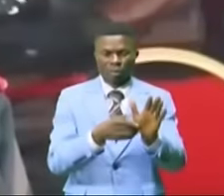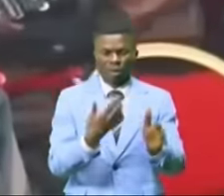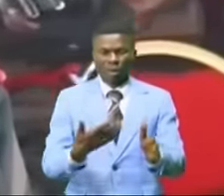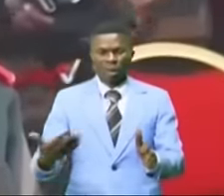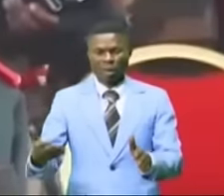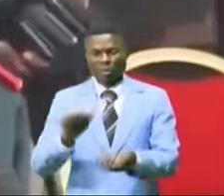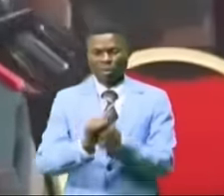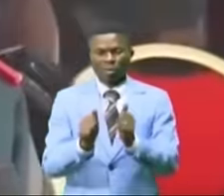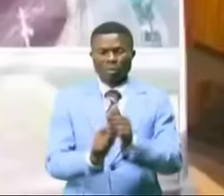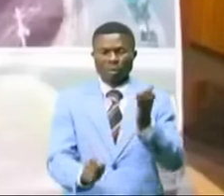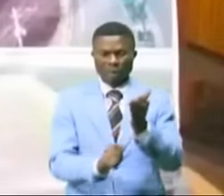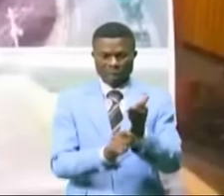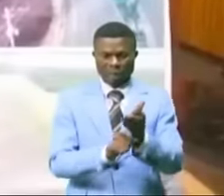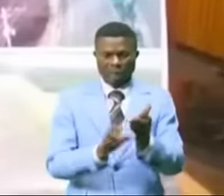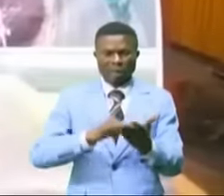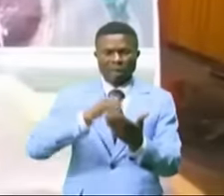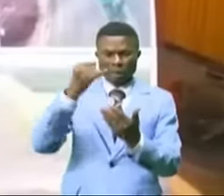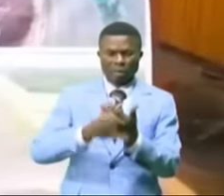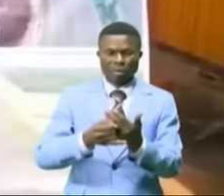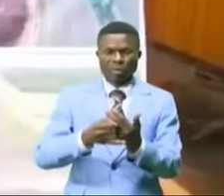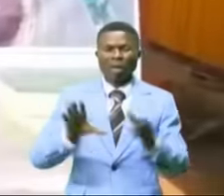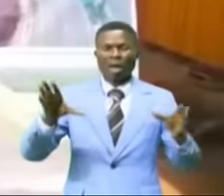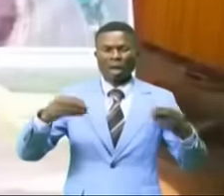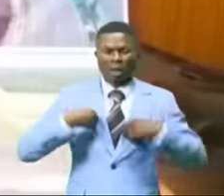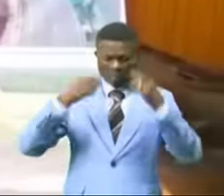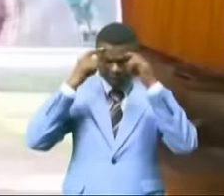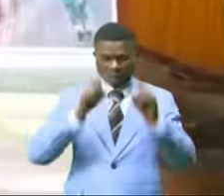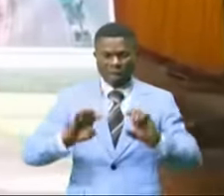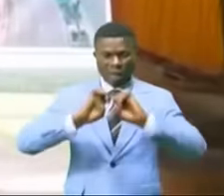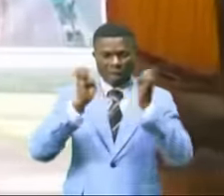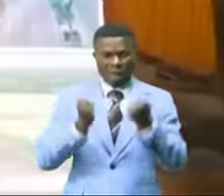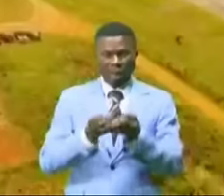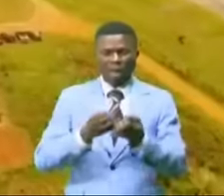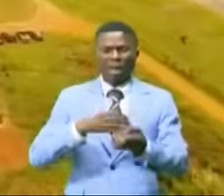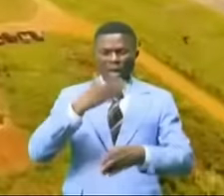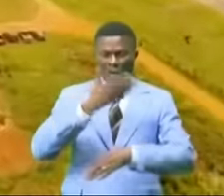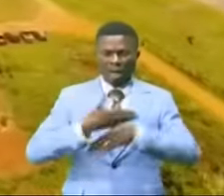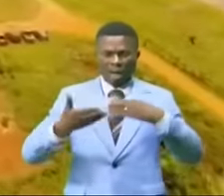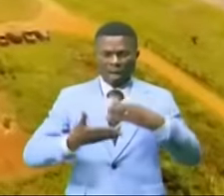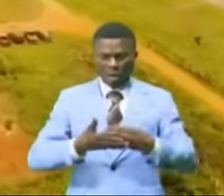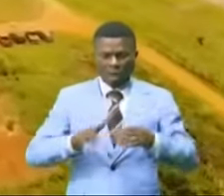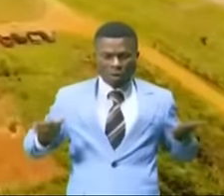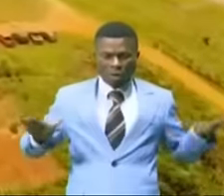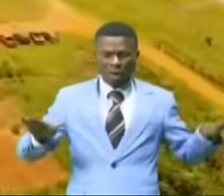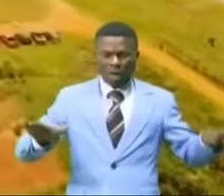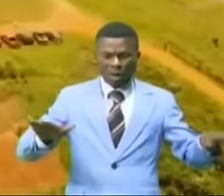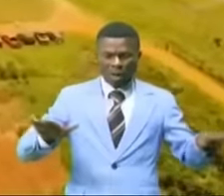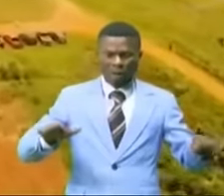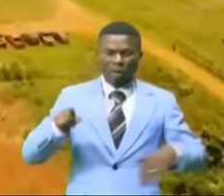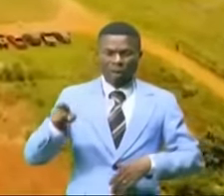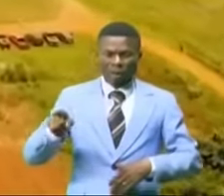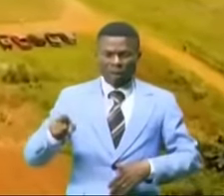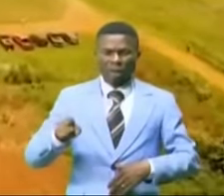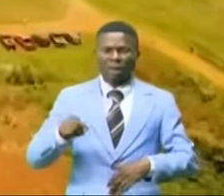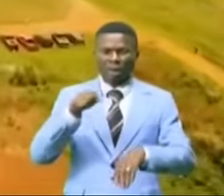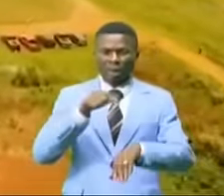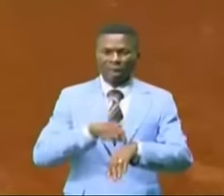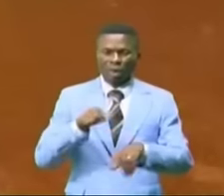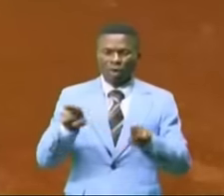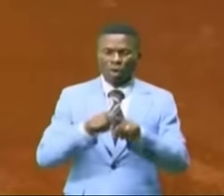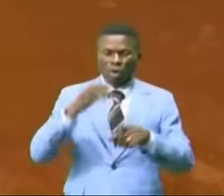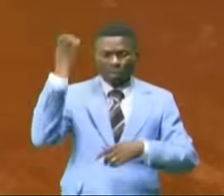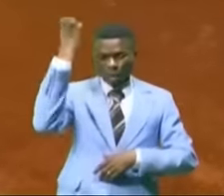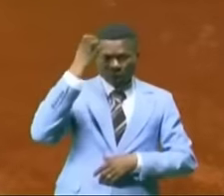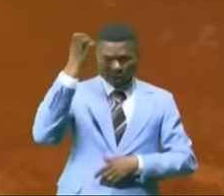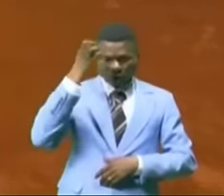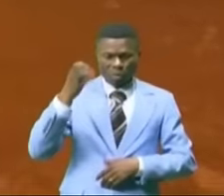techniques du projet et réaffirmé la détermination de son entreprise à construire cette infrastructure aéroportuaire dans les standards